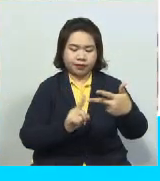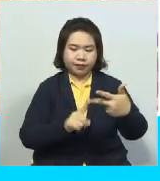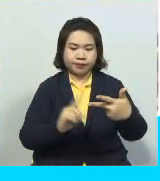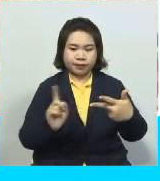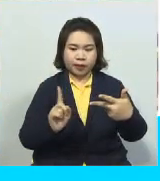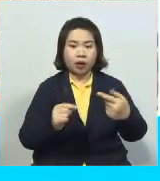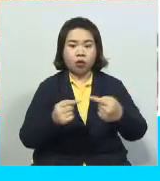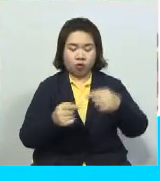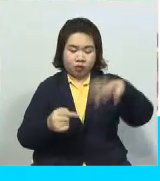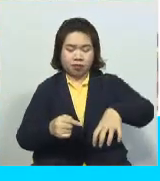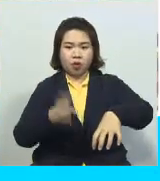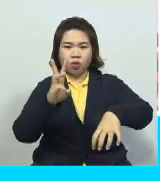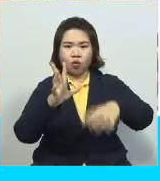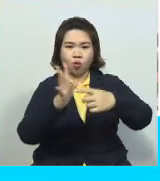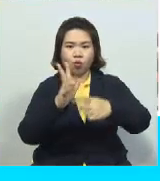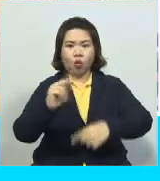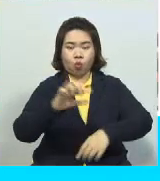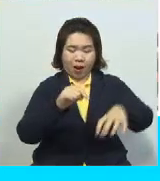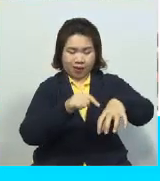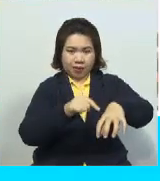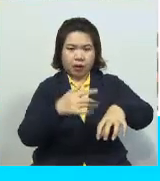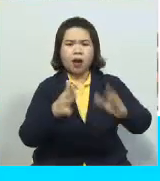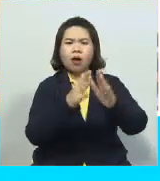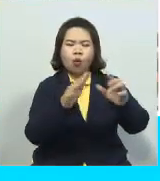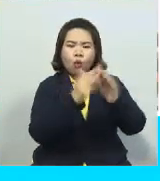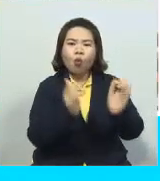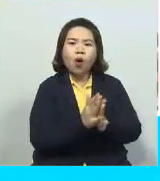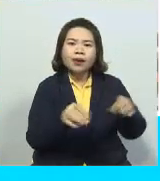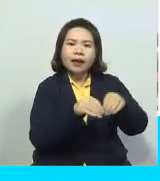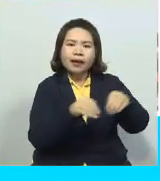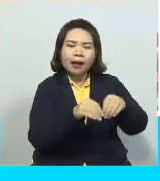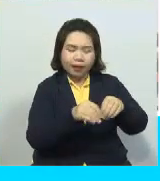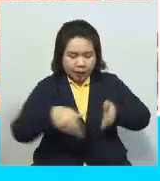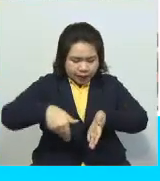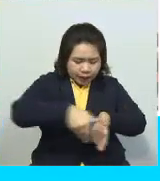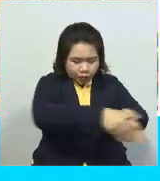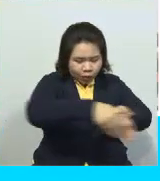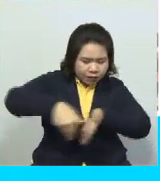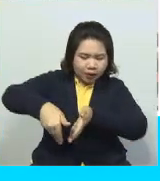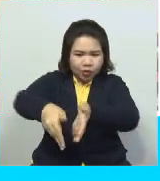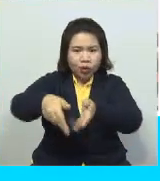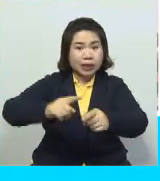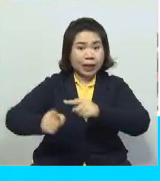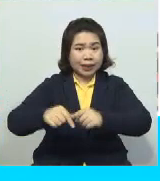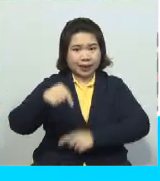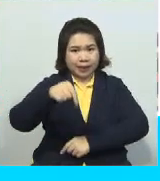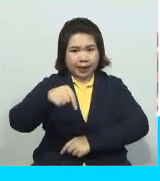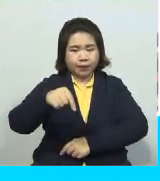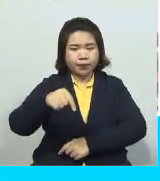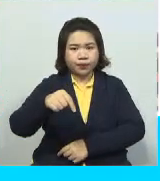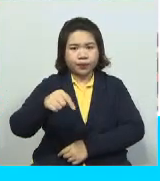อบพระบรมมหาราชวังแล้วก็รอบวัดพระศรีสุพลคือถนนท้ายวังถนนสนามชัยถนนมหารา